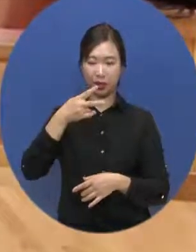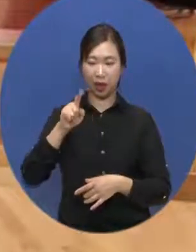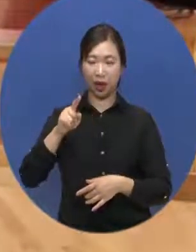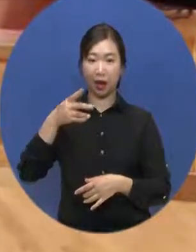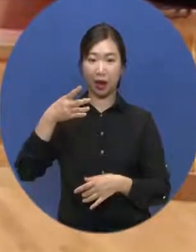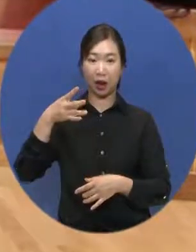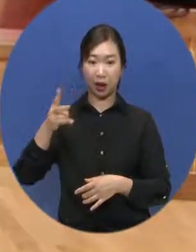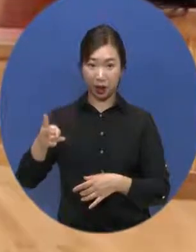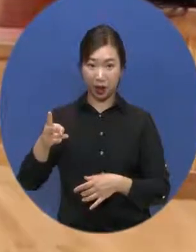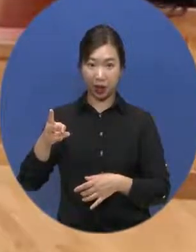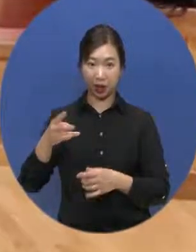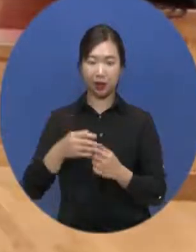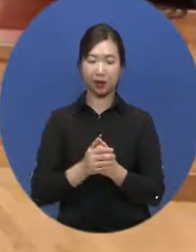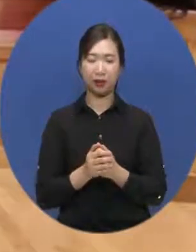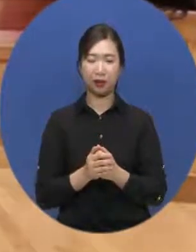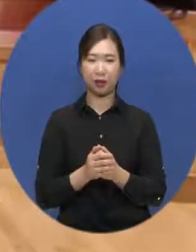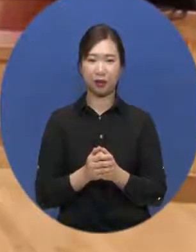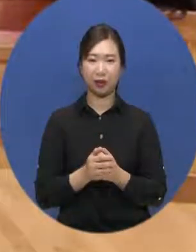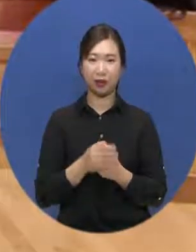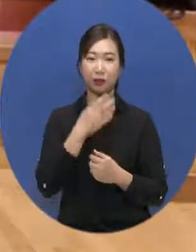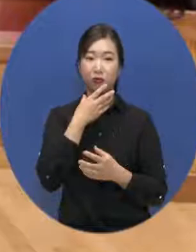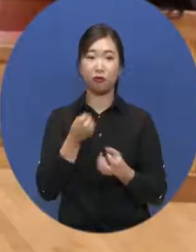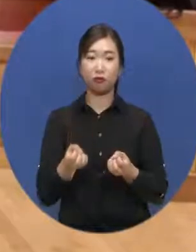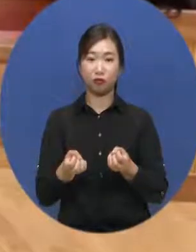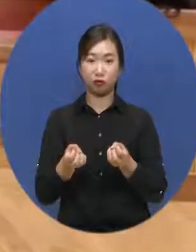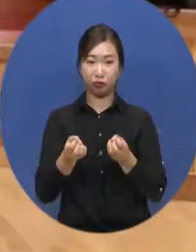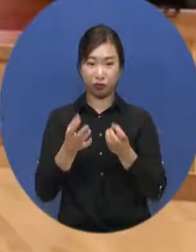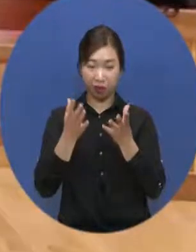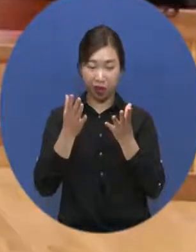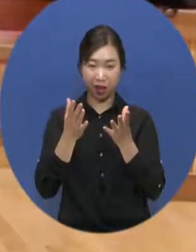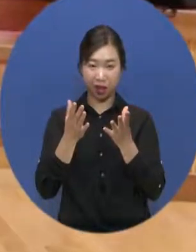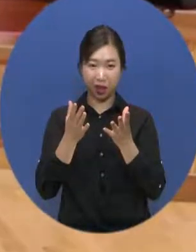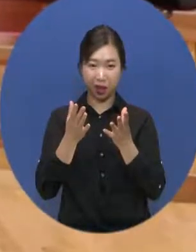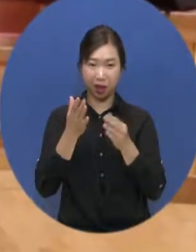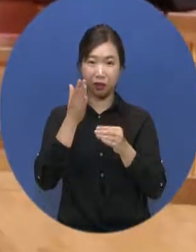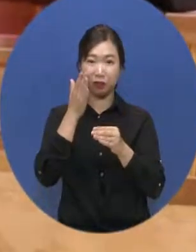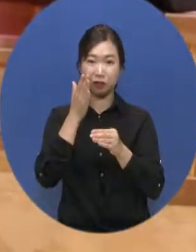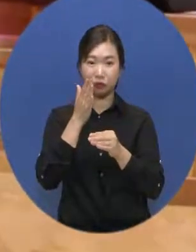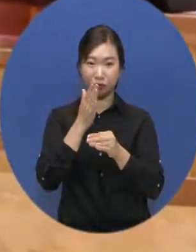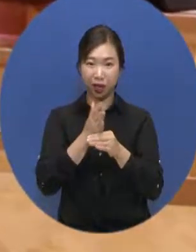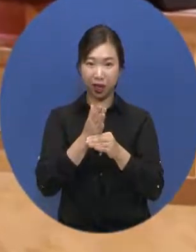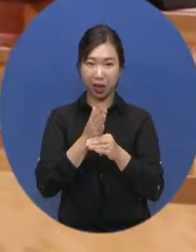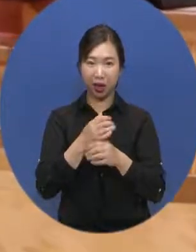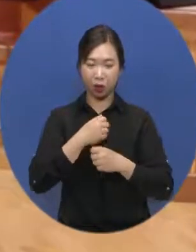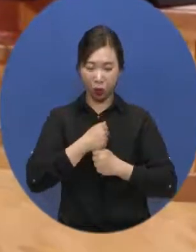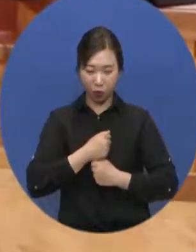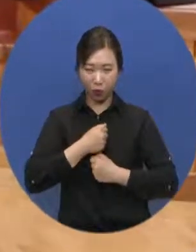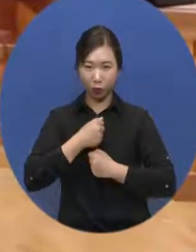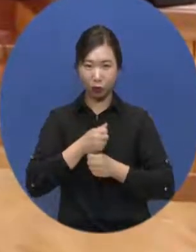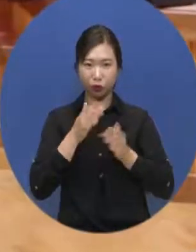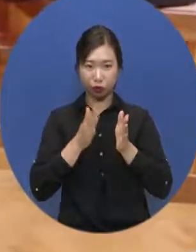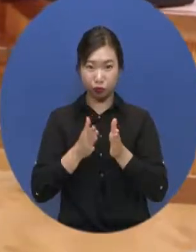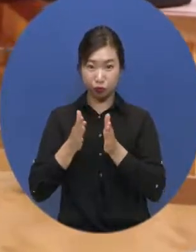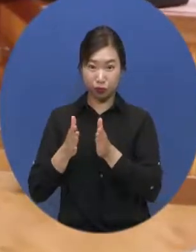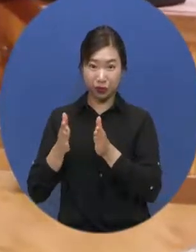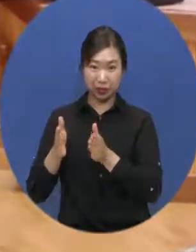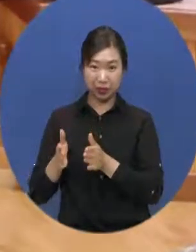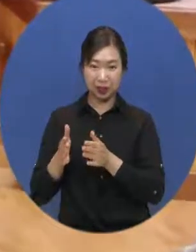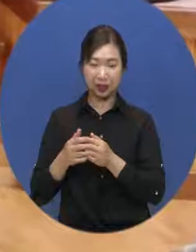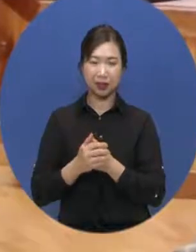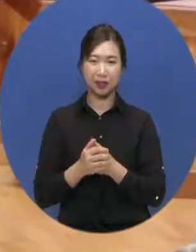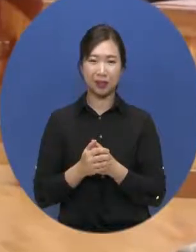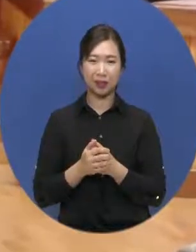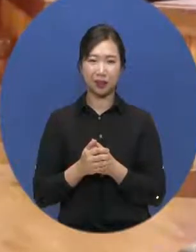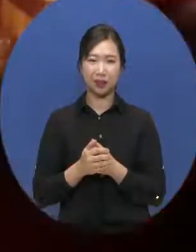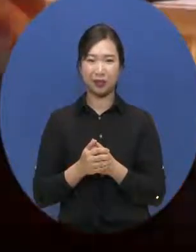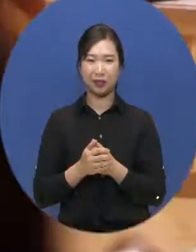예, 살며, 예, 축사가 이어지는 동안에 살금살금 저희 준비하신 선생님들께서 예, 예, 선비다래 해주실 분들께 옷을